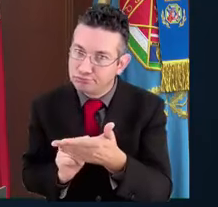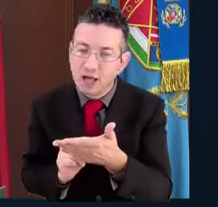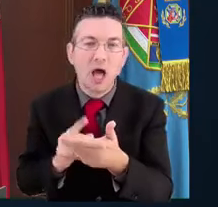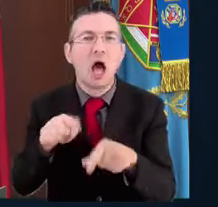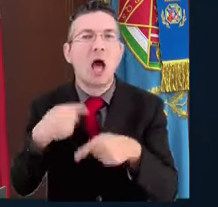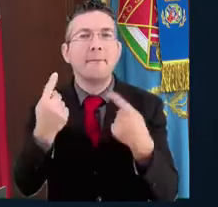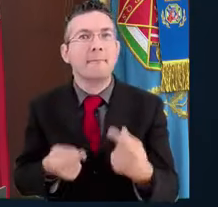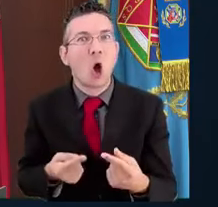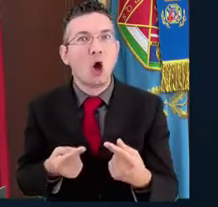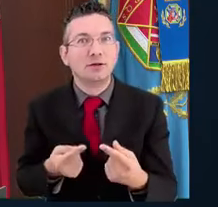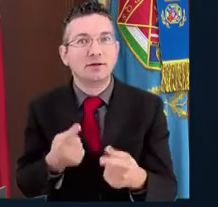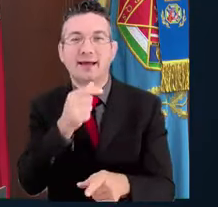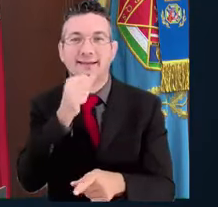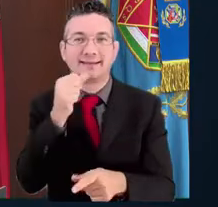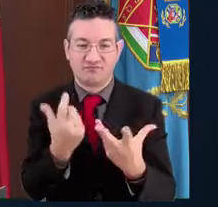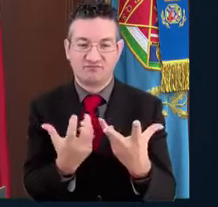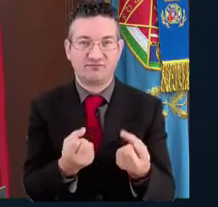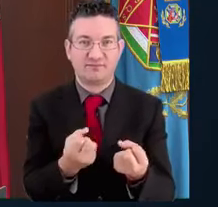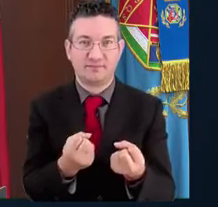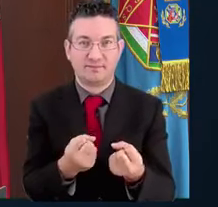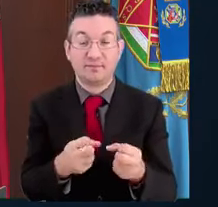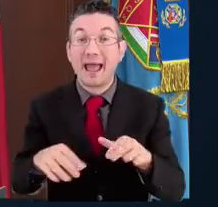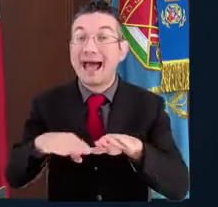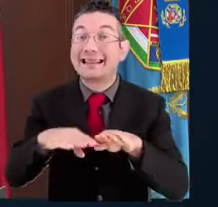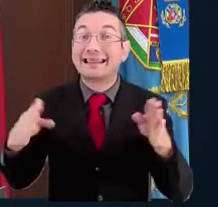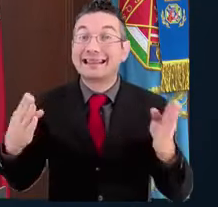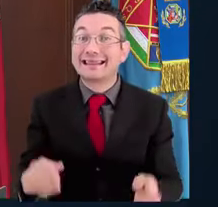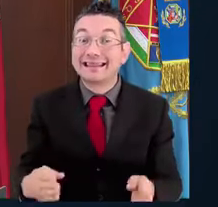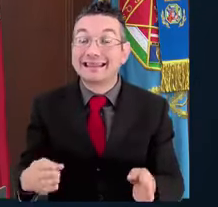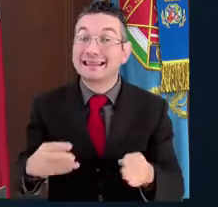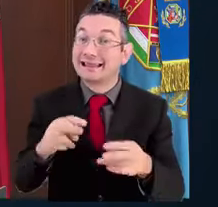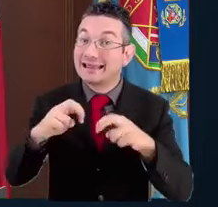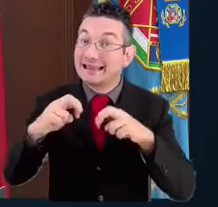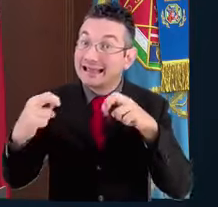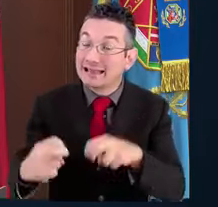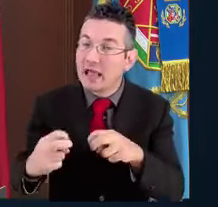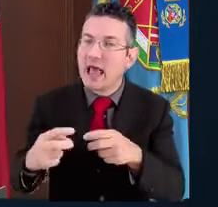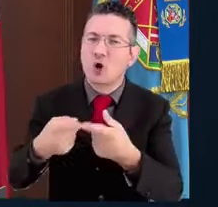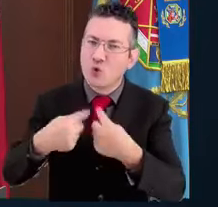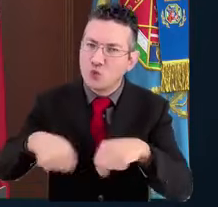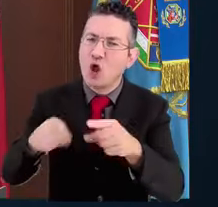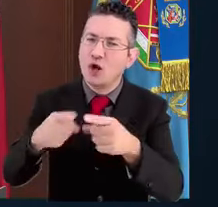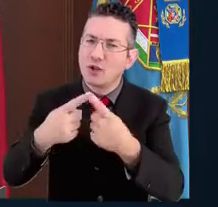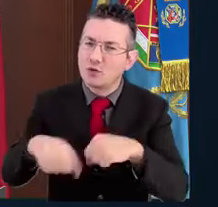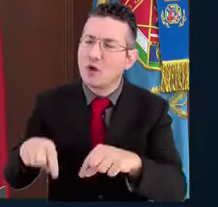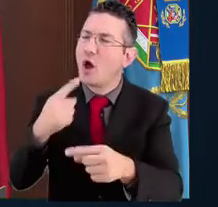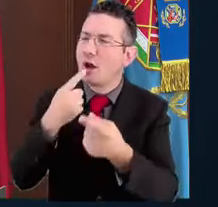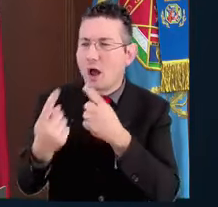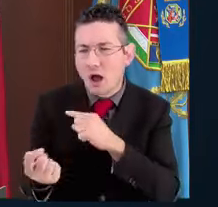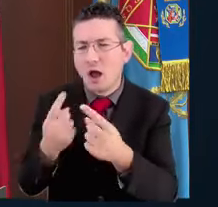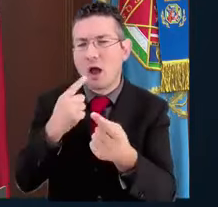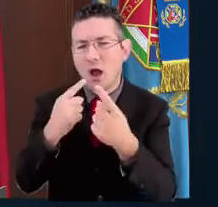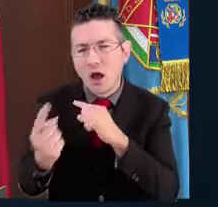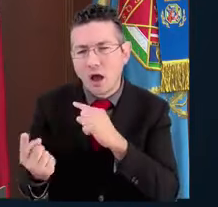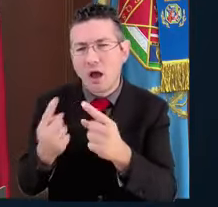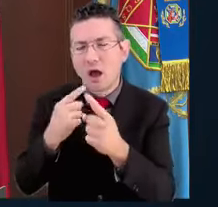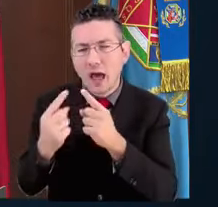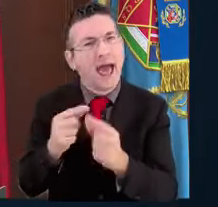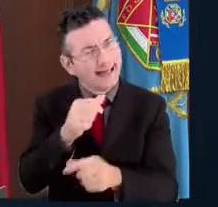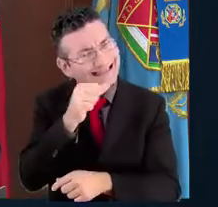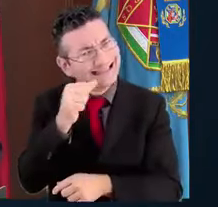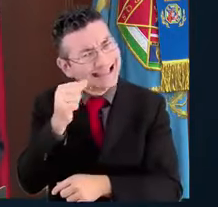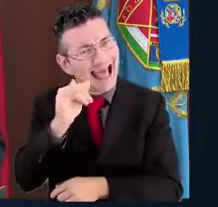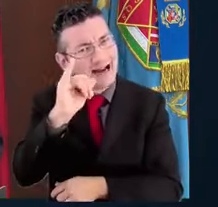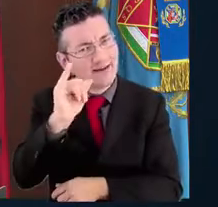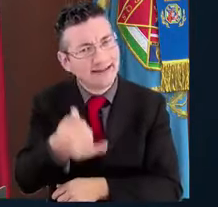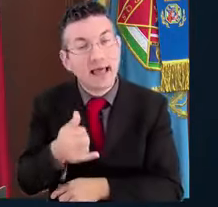dico sempre un motto meno tavole più fatti in realtà i tavoli servono servono ma poi bisogna arrivare a scaricare